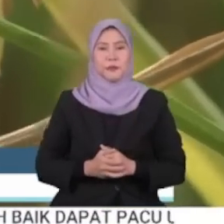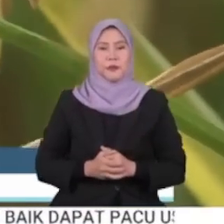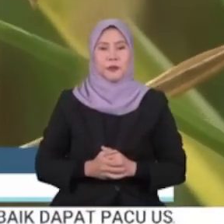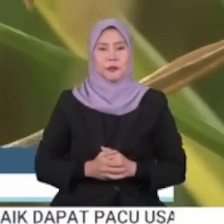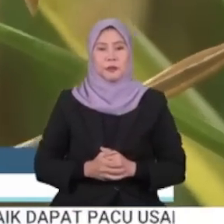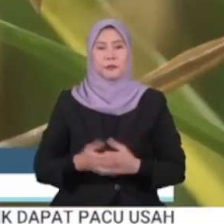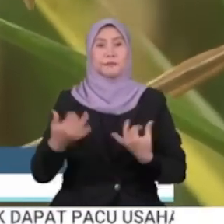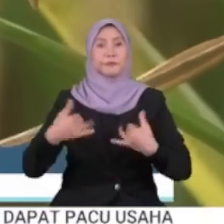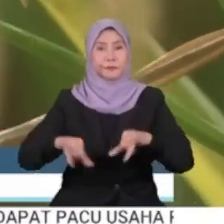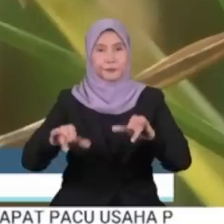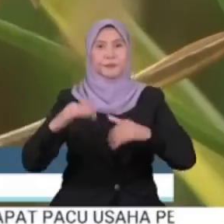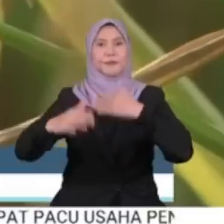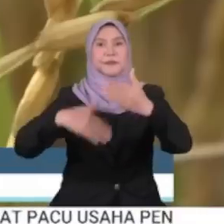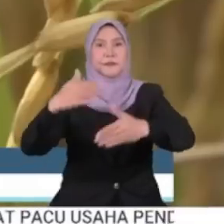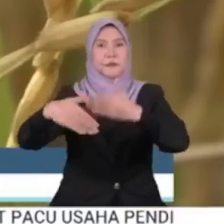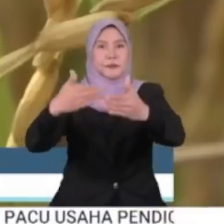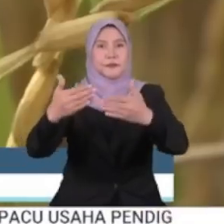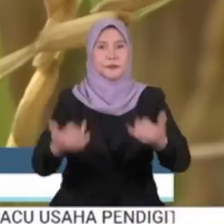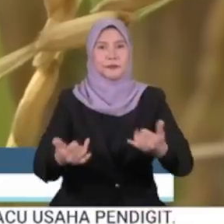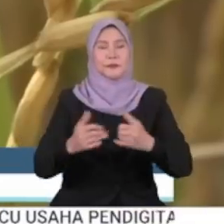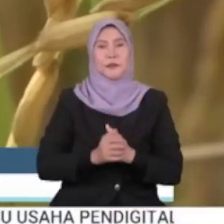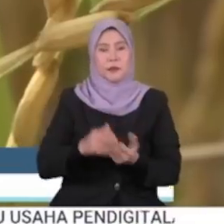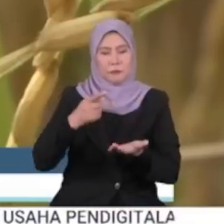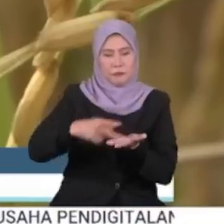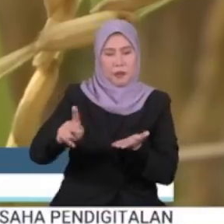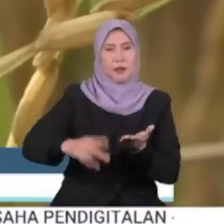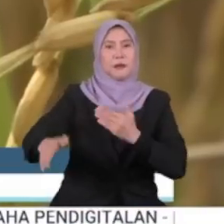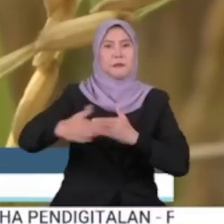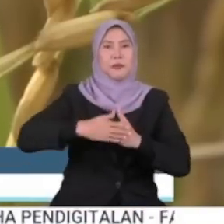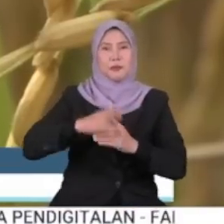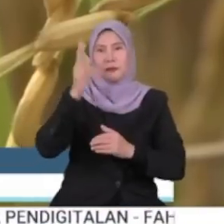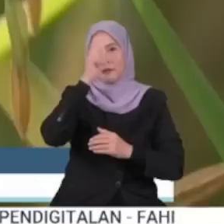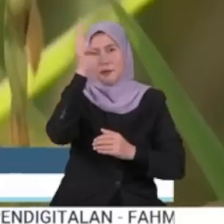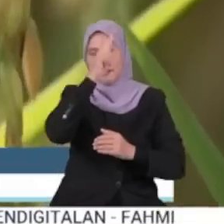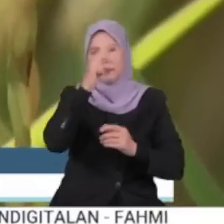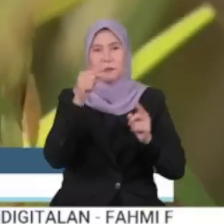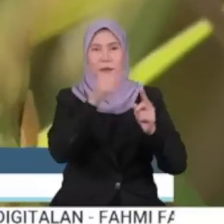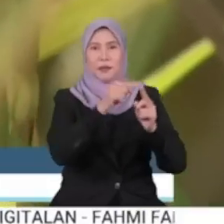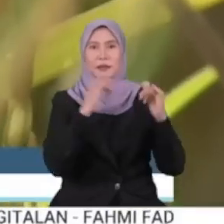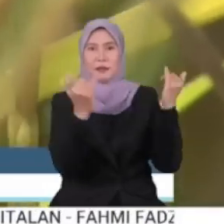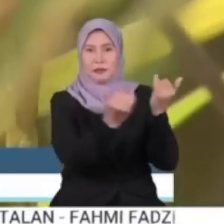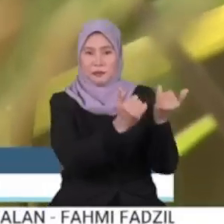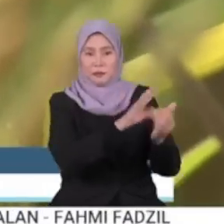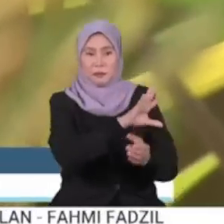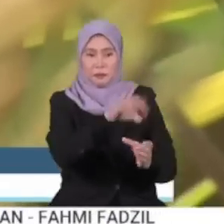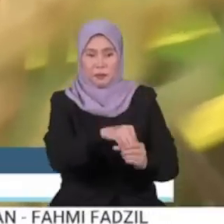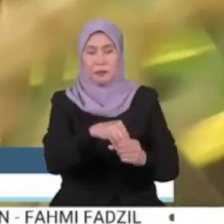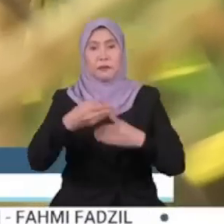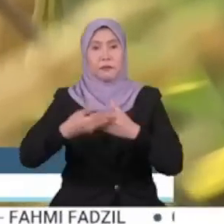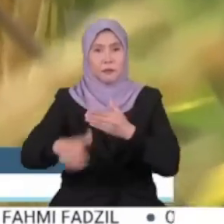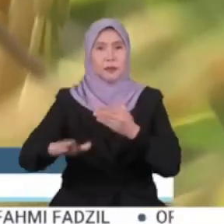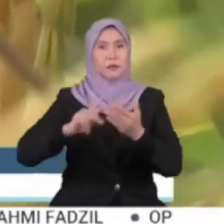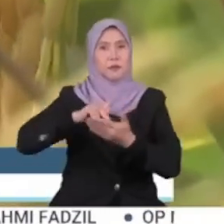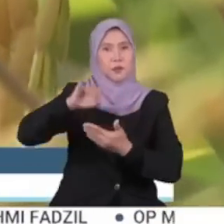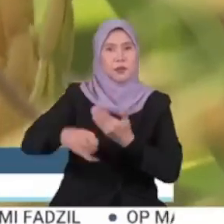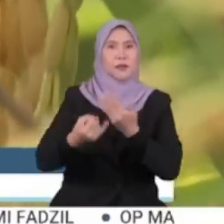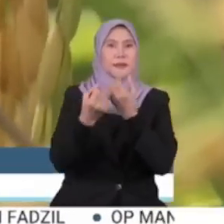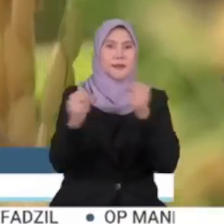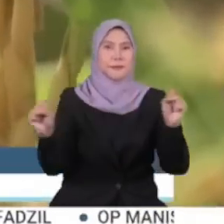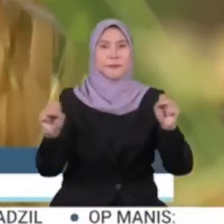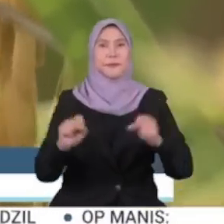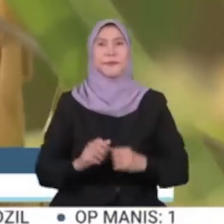Pembedaannya sedang berjalan sekarang yang akan dibayar semula oleh kerajaan kepada syarikat terlibat selepas projek siap.